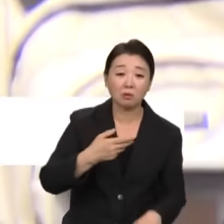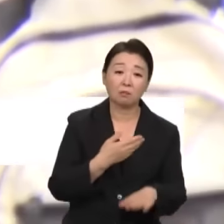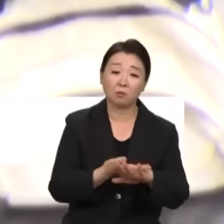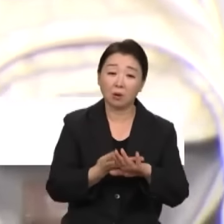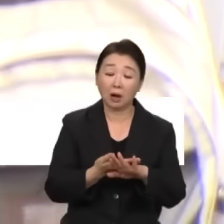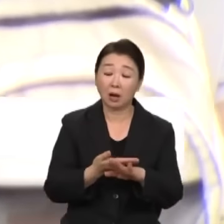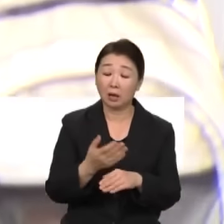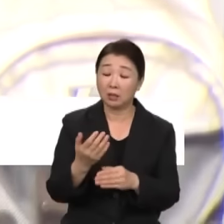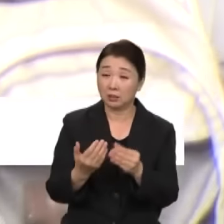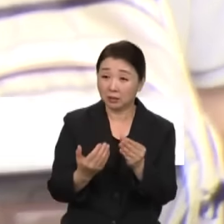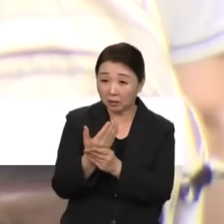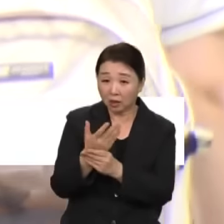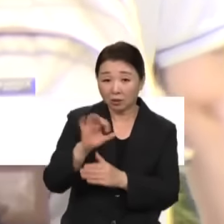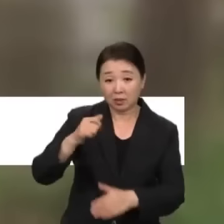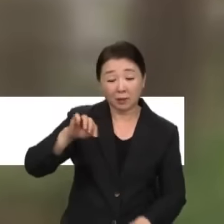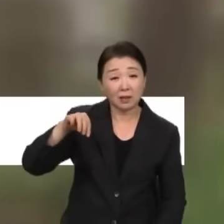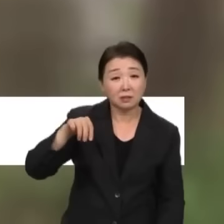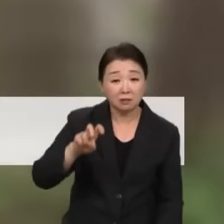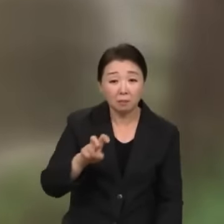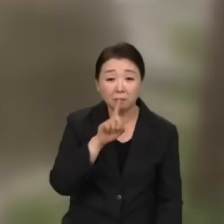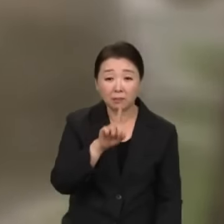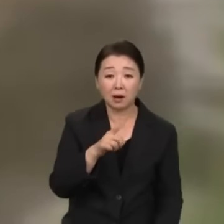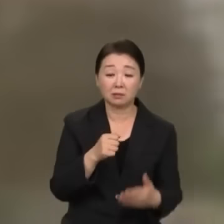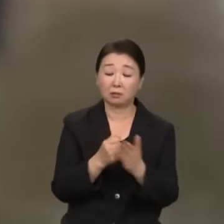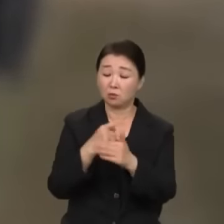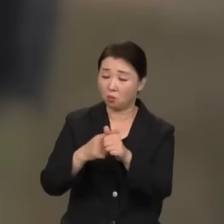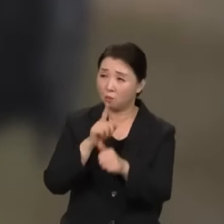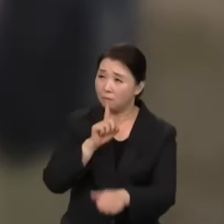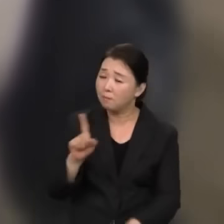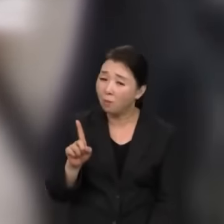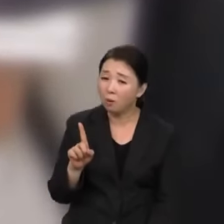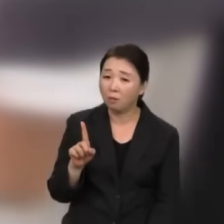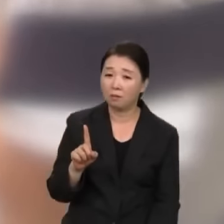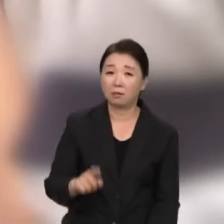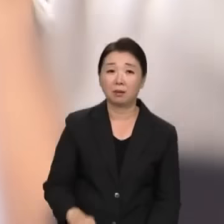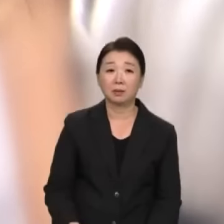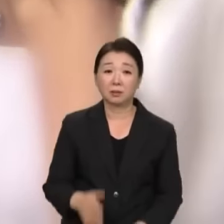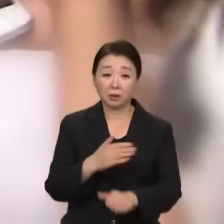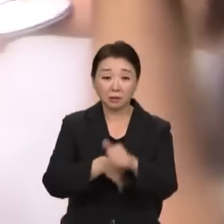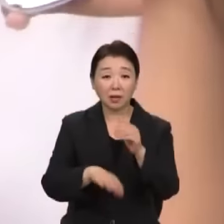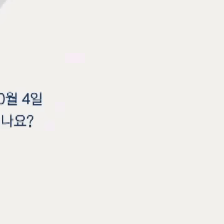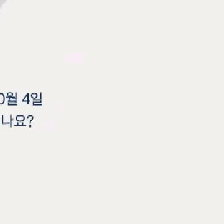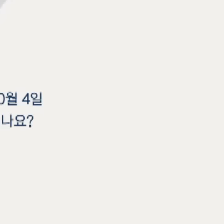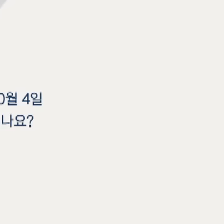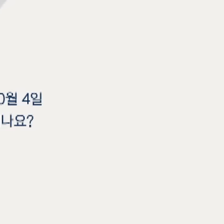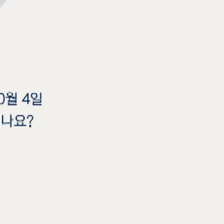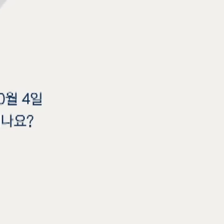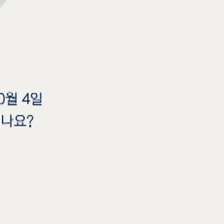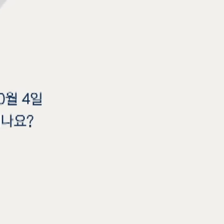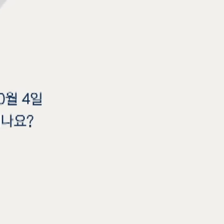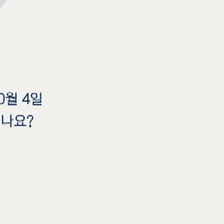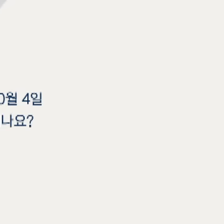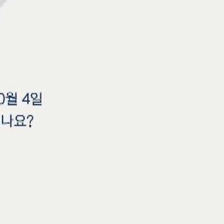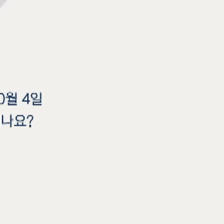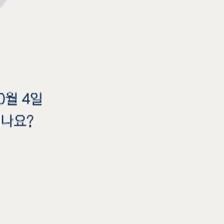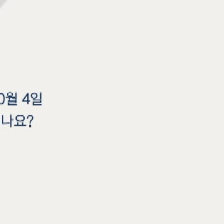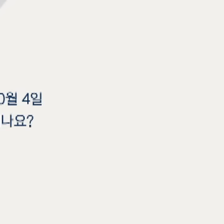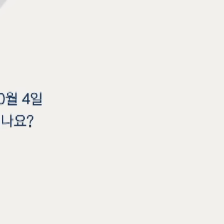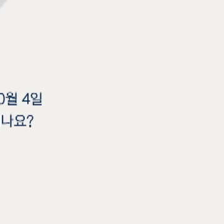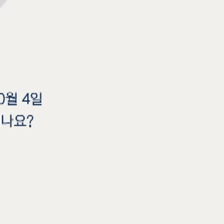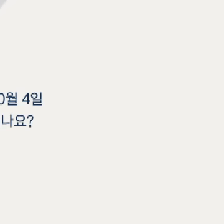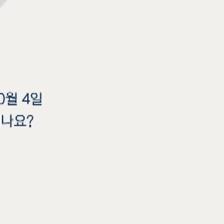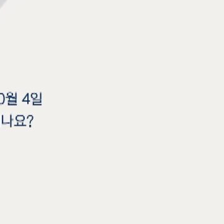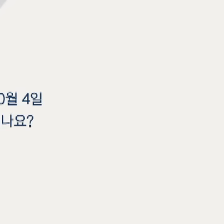시발점이라고 했더니 선생님이 욕하냐는 반응이 언급됐습니다. 이런 상황이 벌어진 건 스마트폰, 게임 등